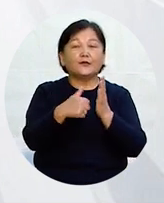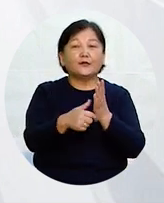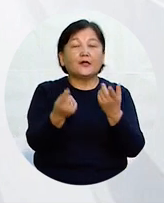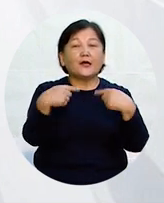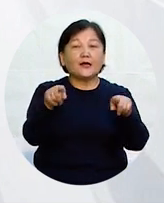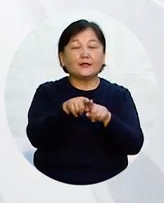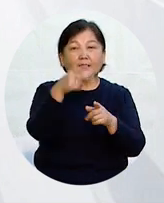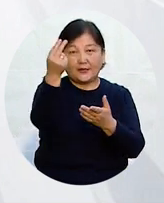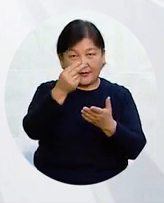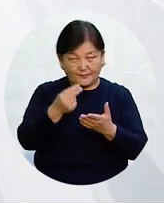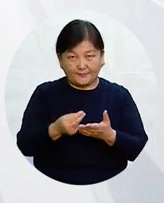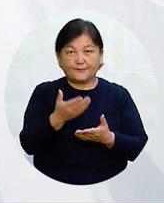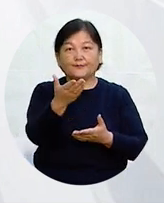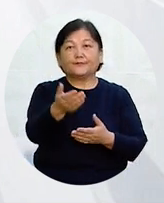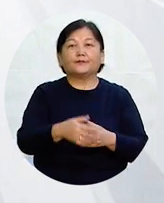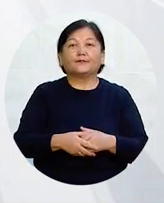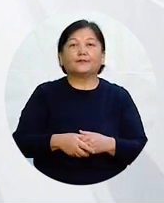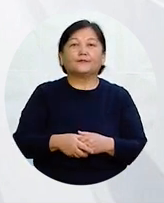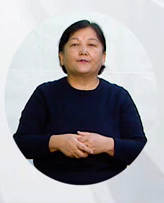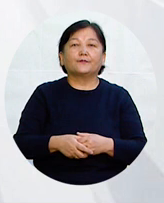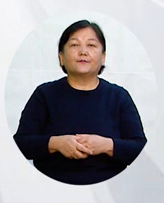хичээлээ сэргээн давтаарай.